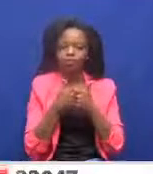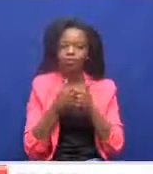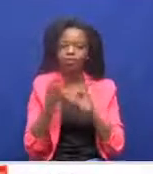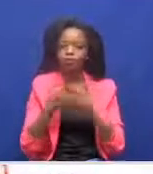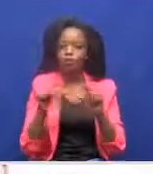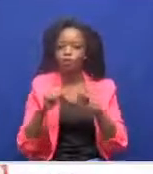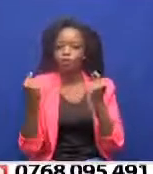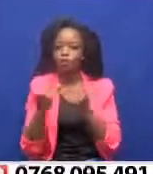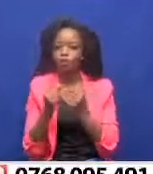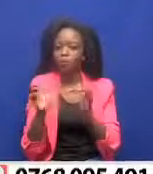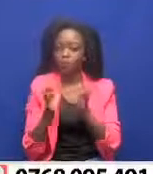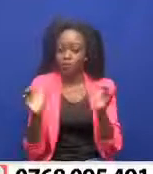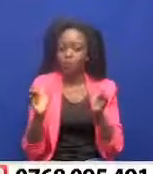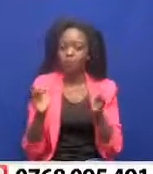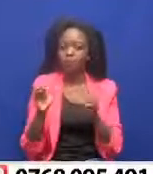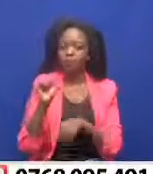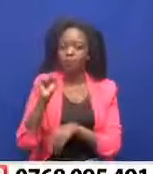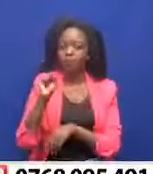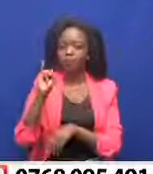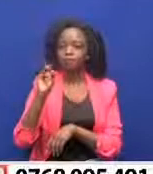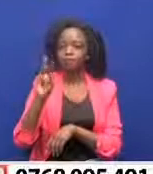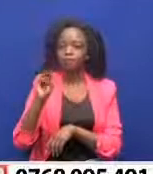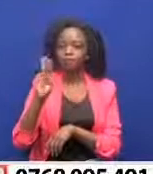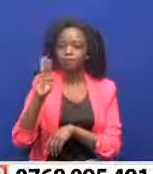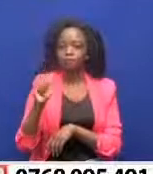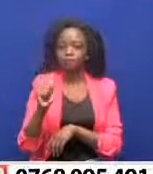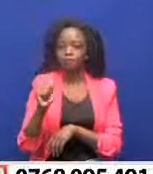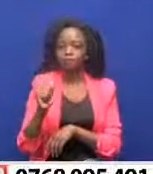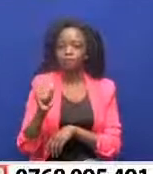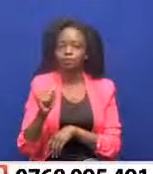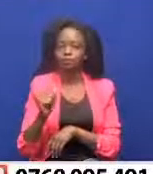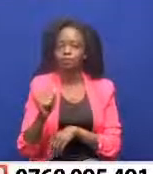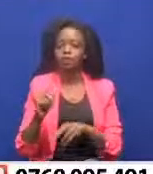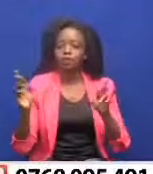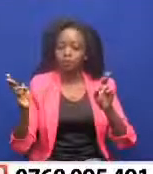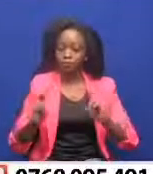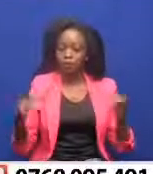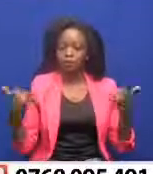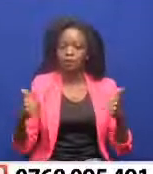famous Msimbazi Street. Ikakuwa sasa tunakaribia kucheza na Simba.